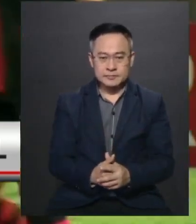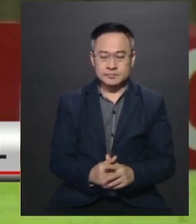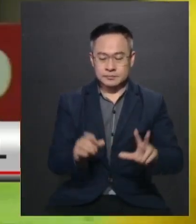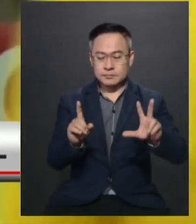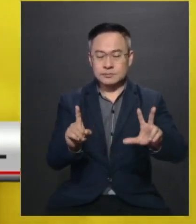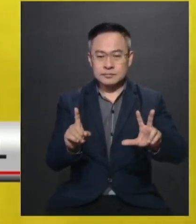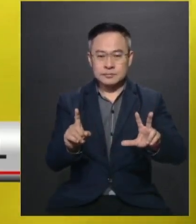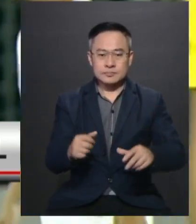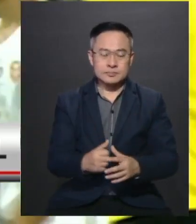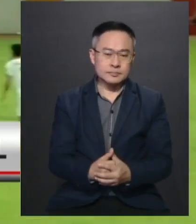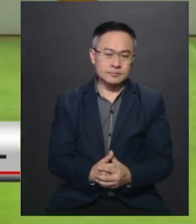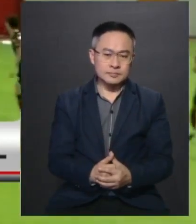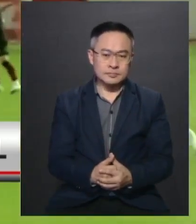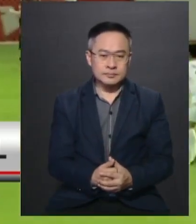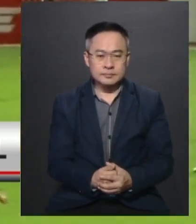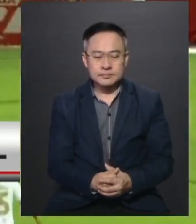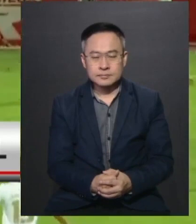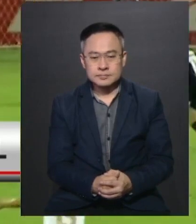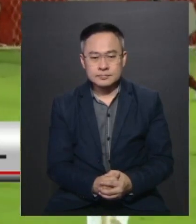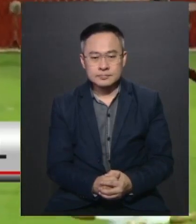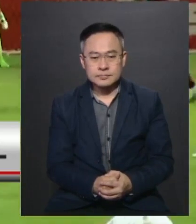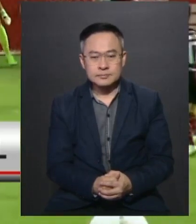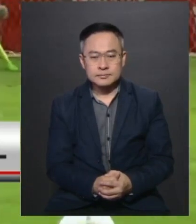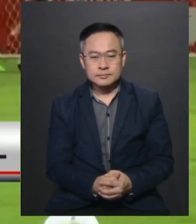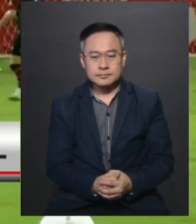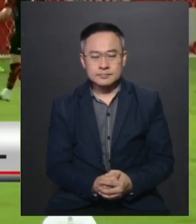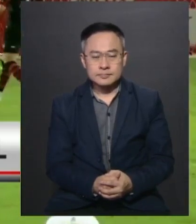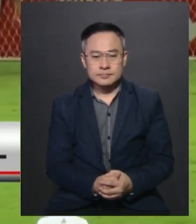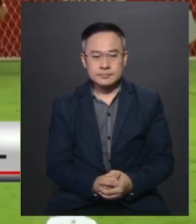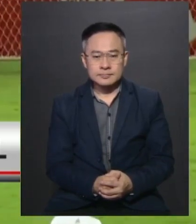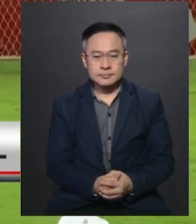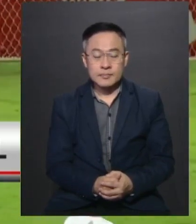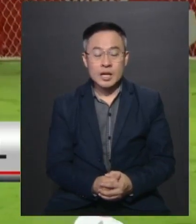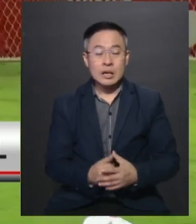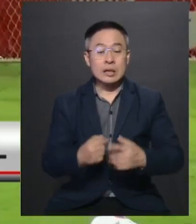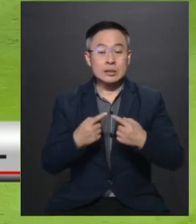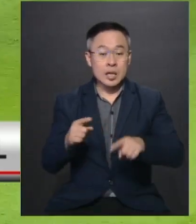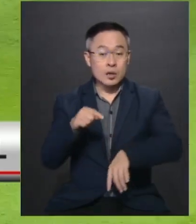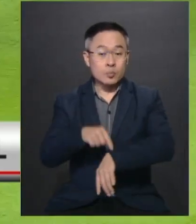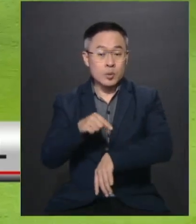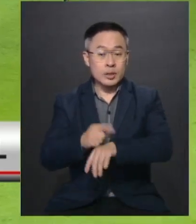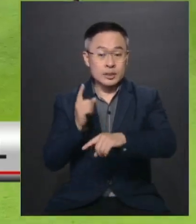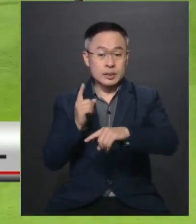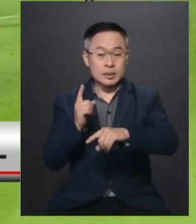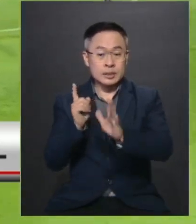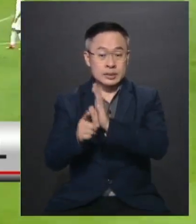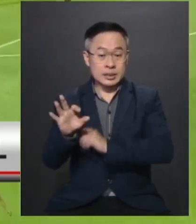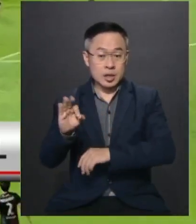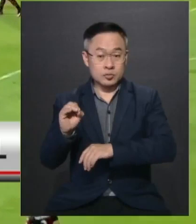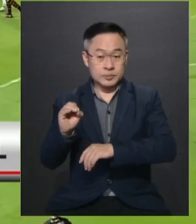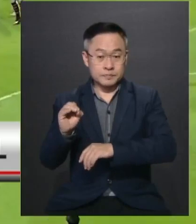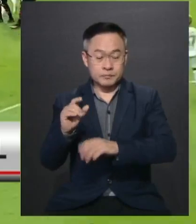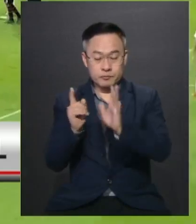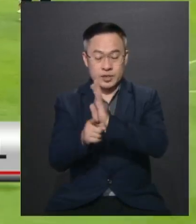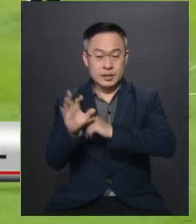ให้เทโรไล่มาห่างๆ 1ประตูต่อ 3ครับแต่แล้วนาที 90 + 3ครับแบงค็อกมาได้ประตู